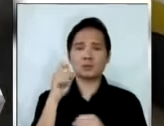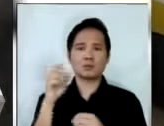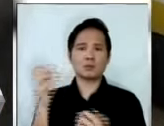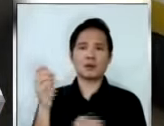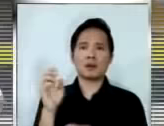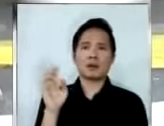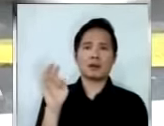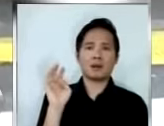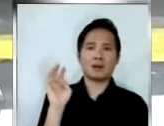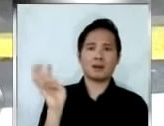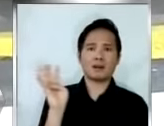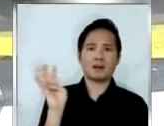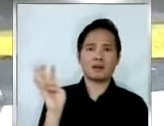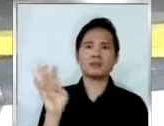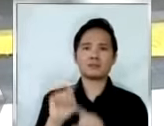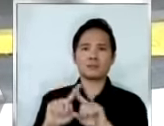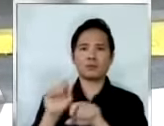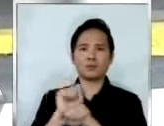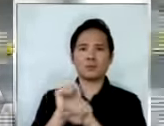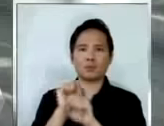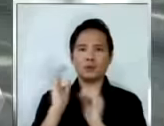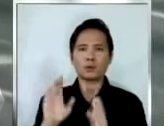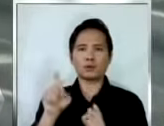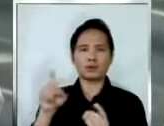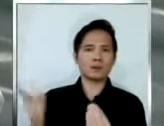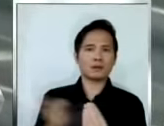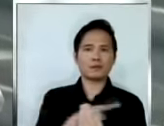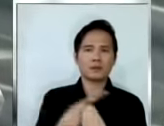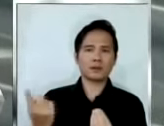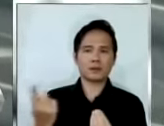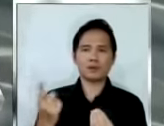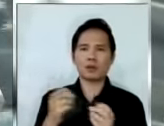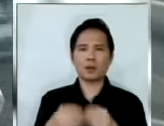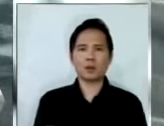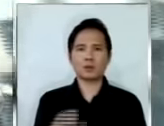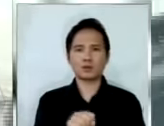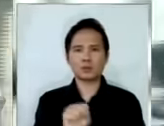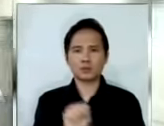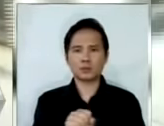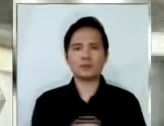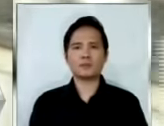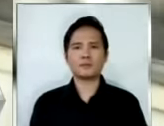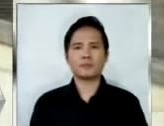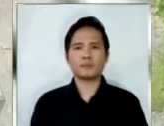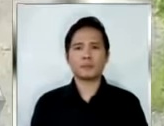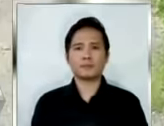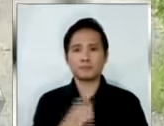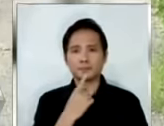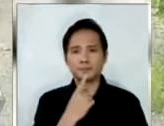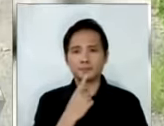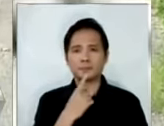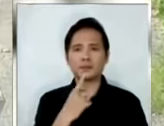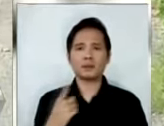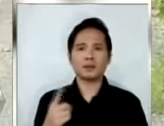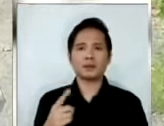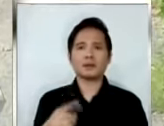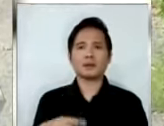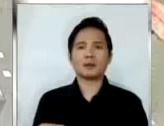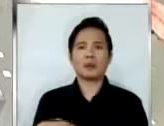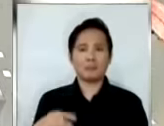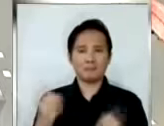Bus Operations Association of the Philippines o PBOAP. Sa kanilang pagtaya, may hanggang 10,000 bus na may linya mula sa mga probinsya papasok ng